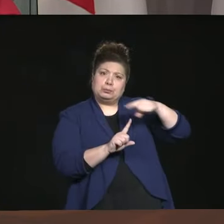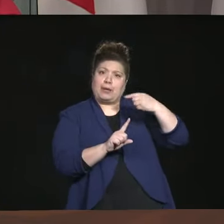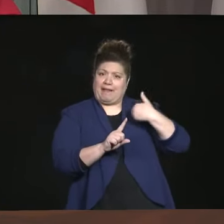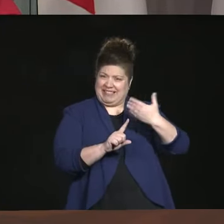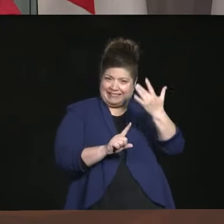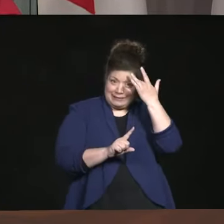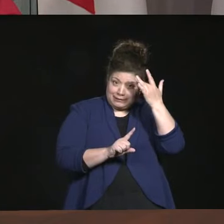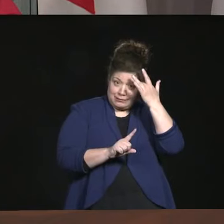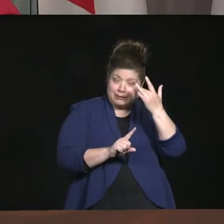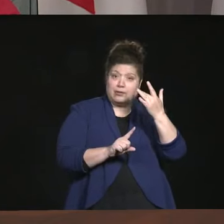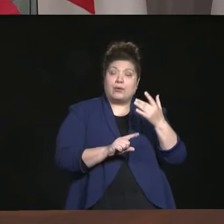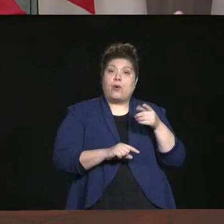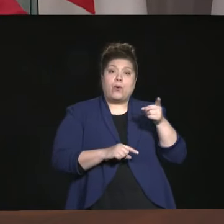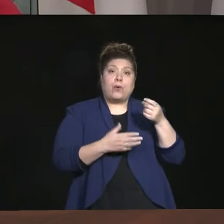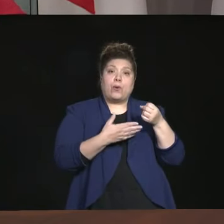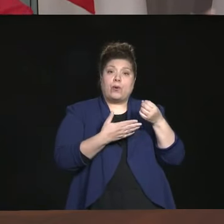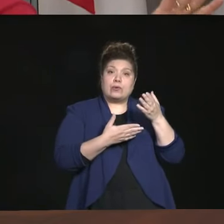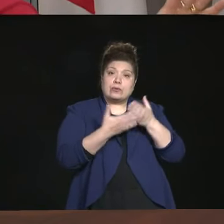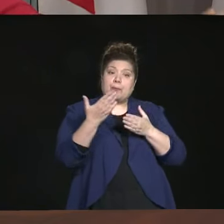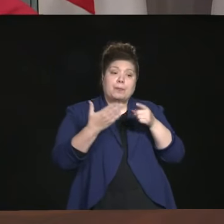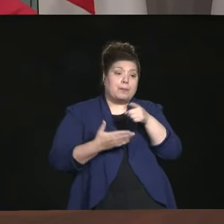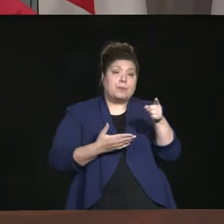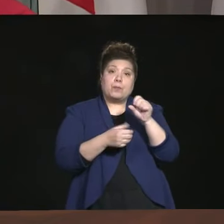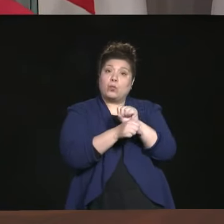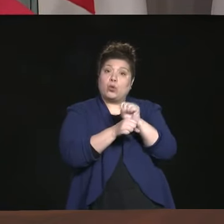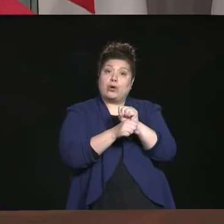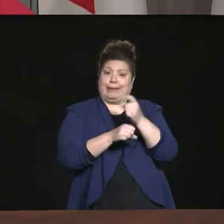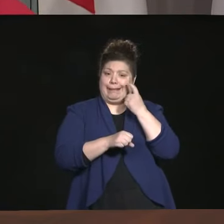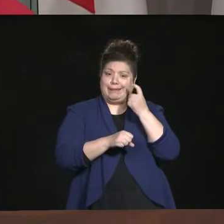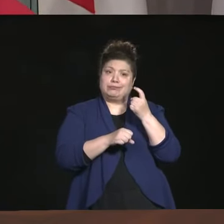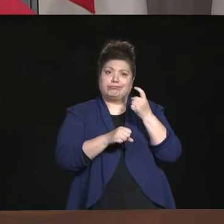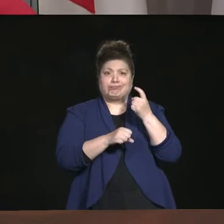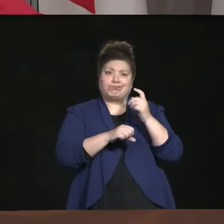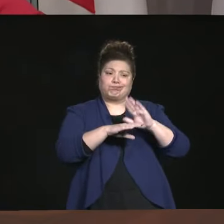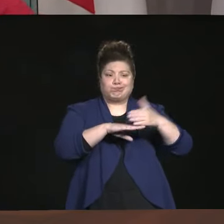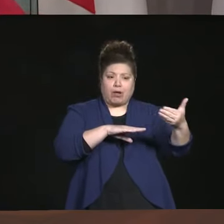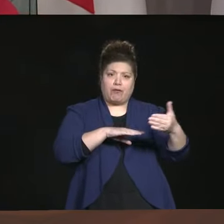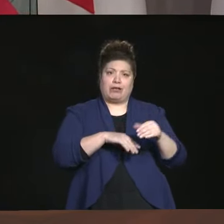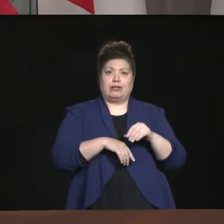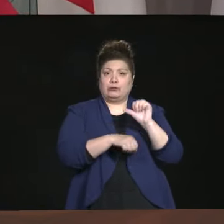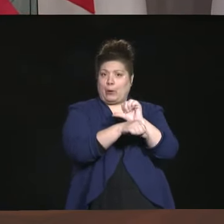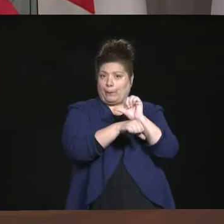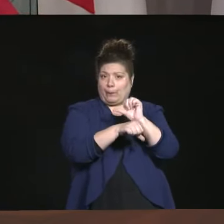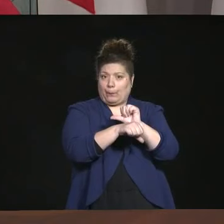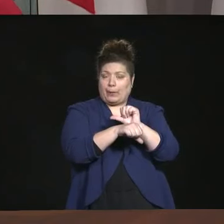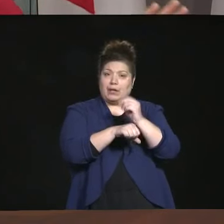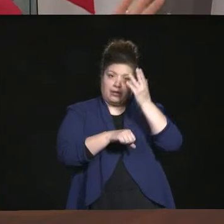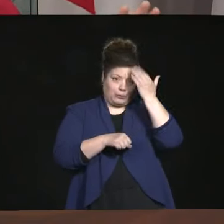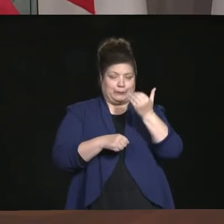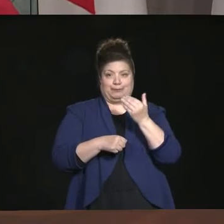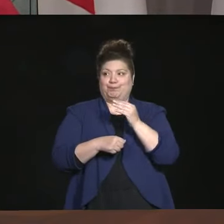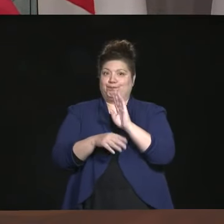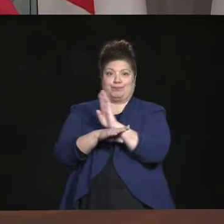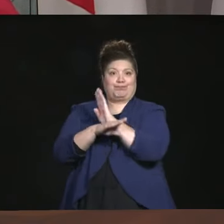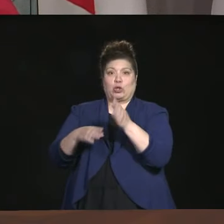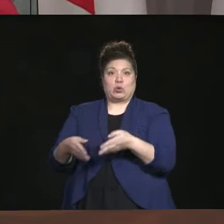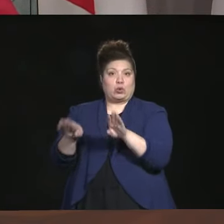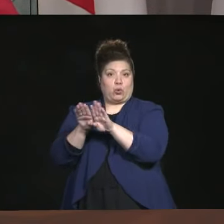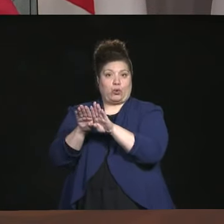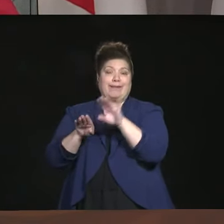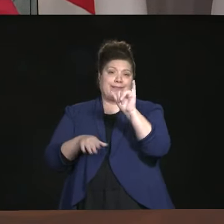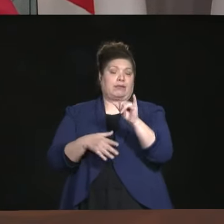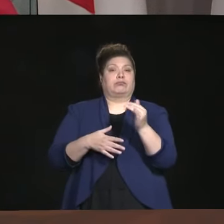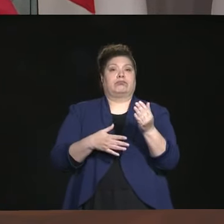effets économiques de COVID-19. C'était la première chose importante. Deuxièmement, et c'est ce que le